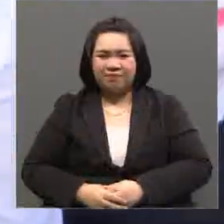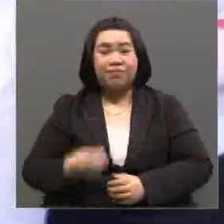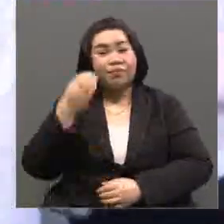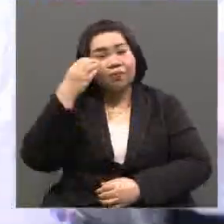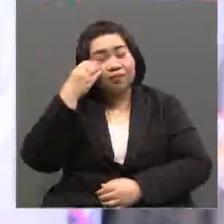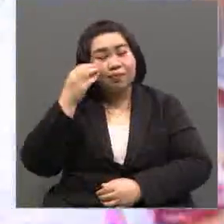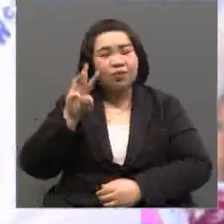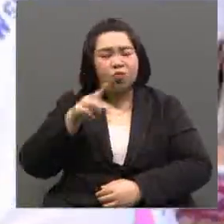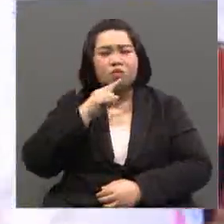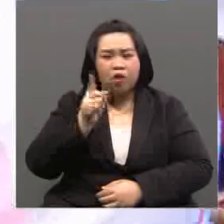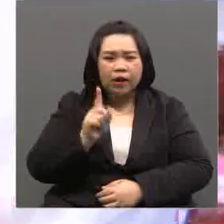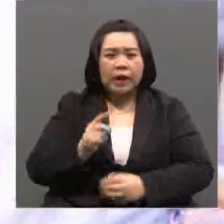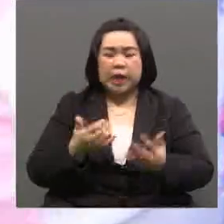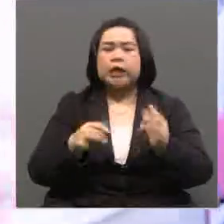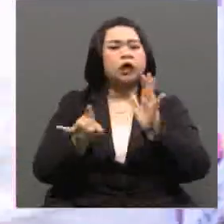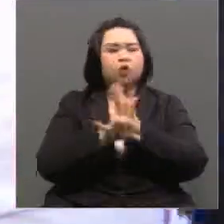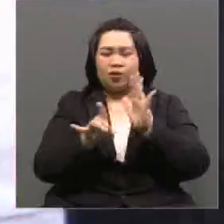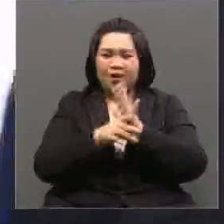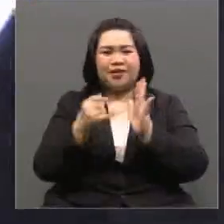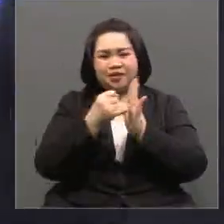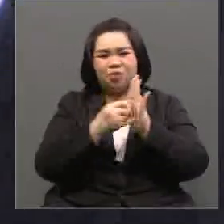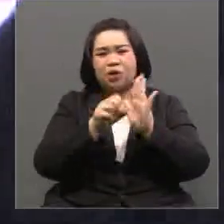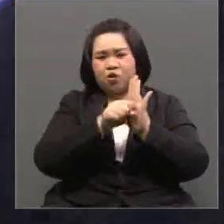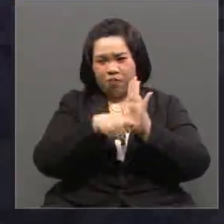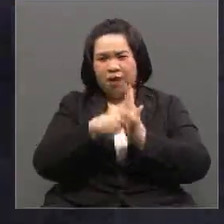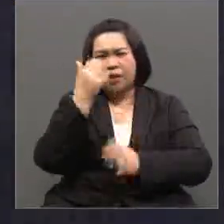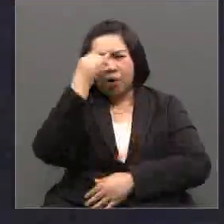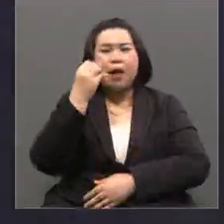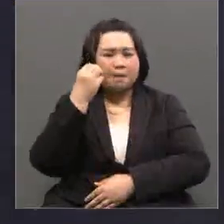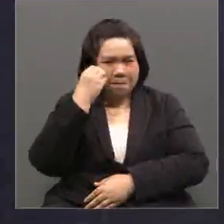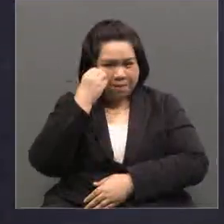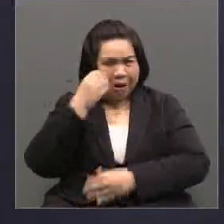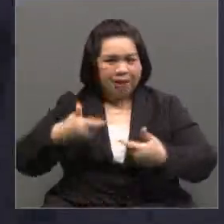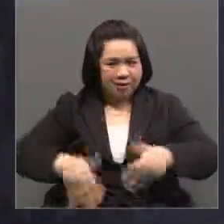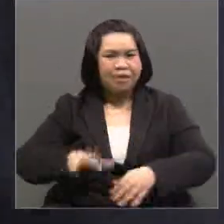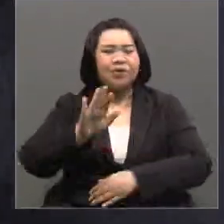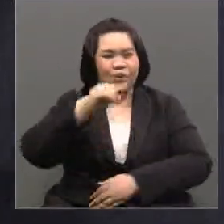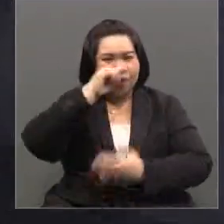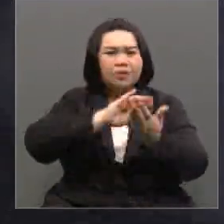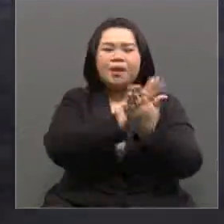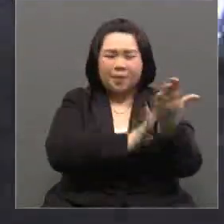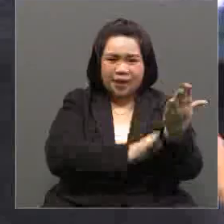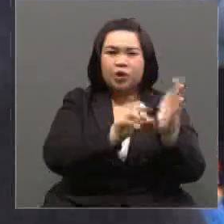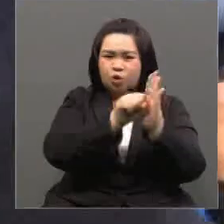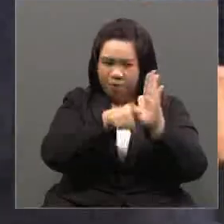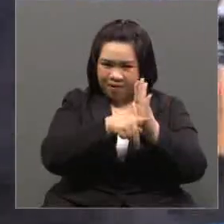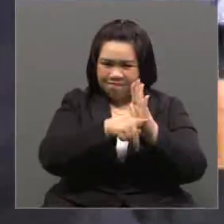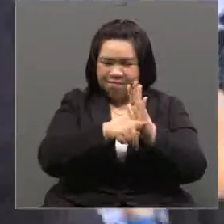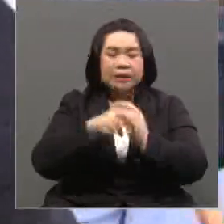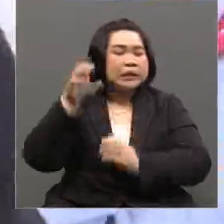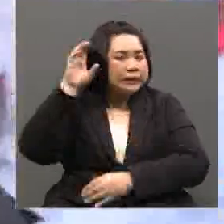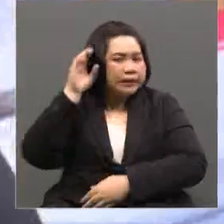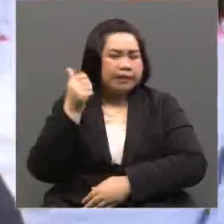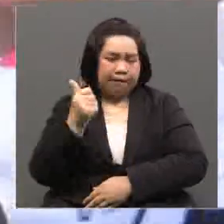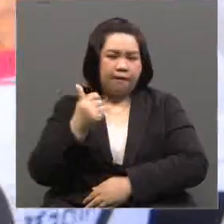ขอปิดการหาเสียงที่จังหวัดสุพรรณบุรีค่ะซึ่งถือเป็นบ้านใหญ่ของประชาชนทั่วประเทศแล้วคนสุพรรณบุรีมั่นใจว่าแล้ว